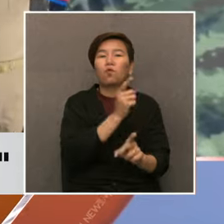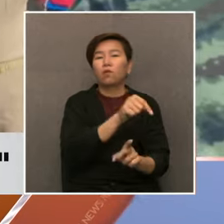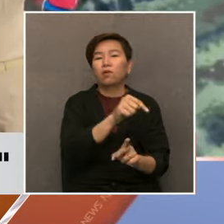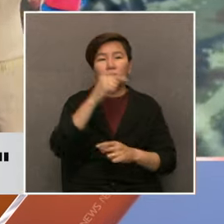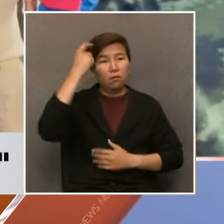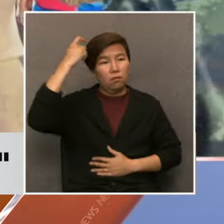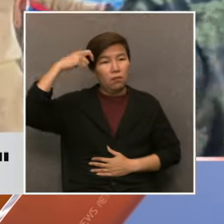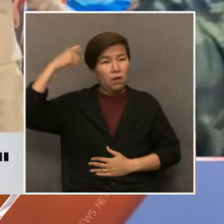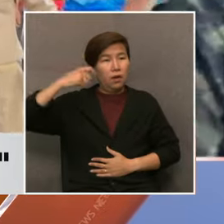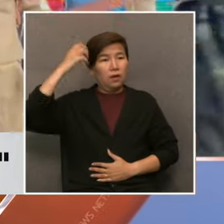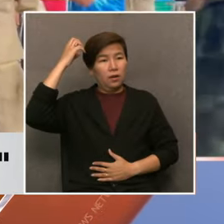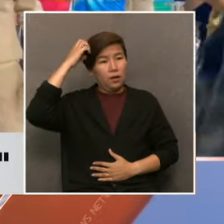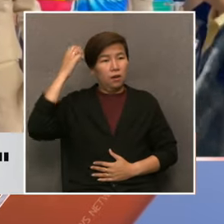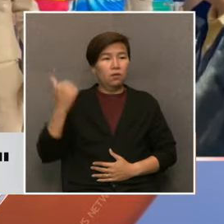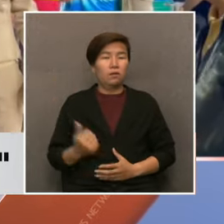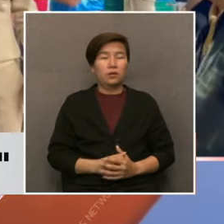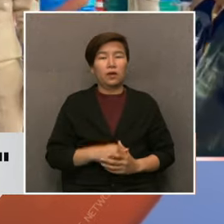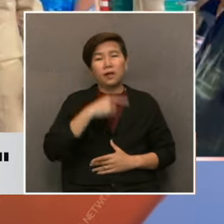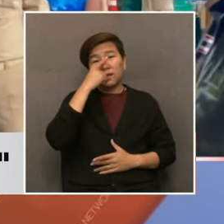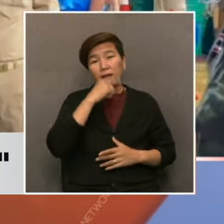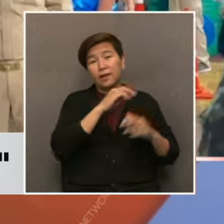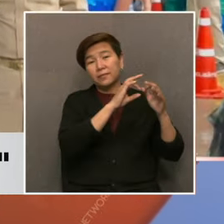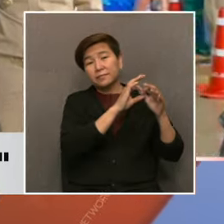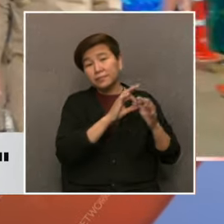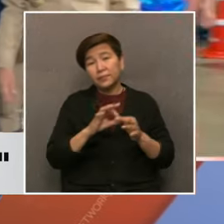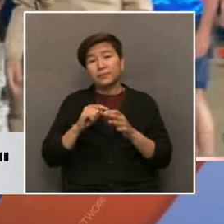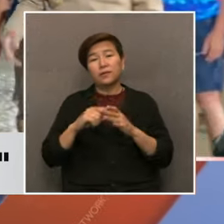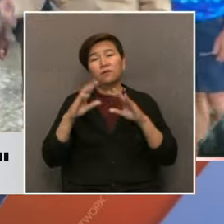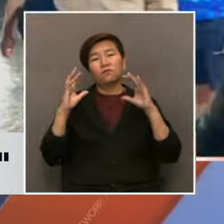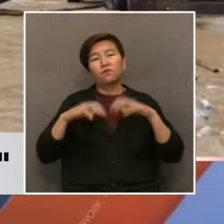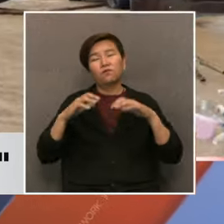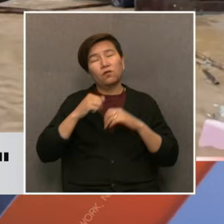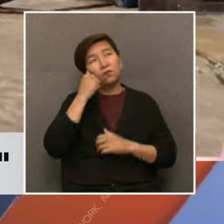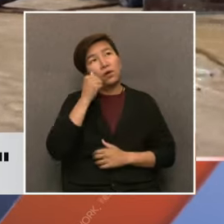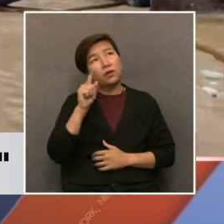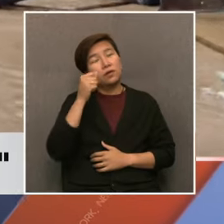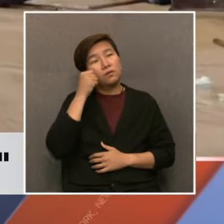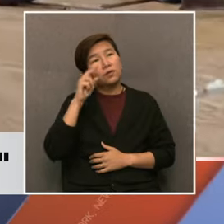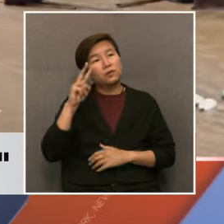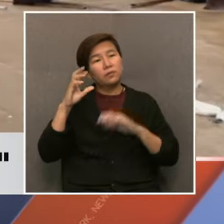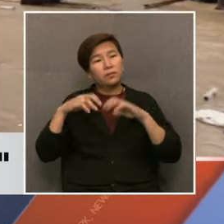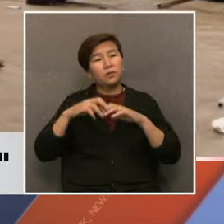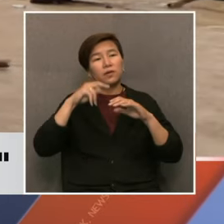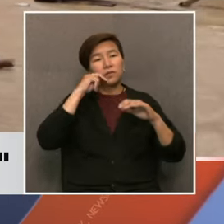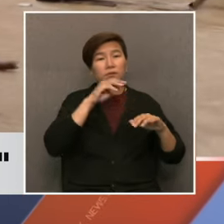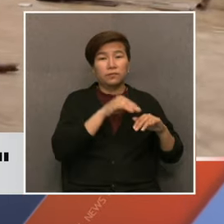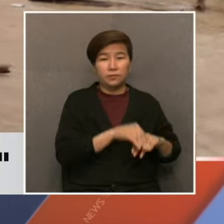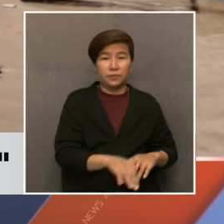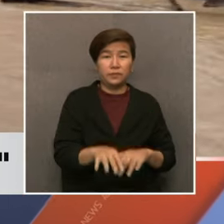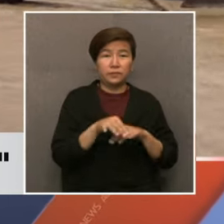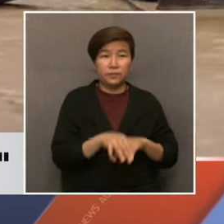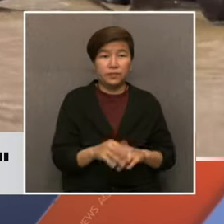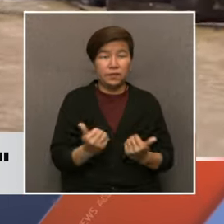ามันก็ทำให้มีฝนตกต่อเนื่องนะช่วง 2-3 วันที่ผ่านมาเนี่ยก็จะเริ่มน้ำจะเริ่มไหลนะครับตอนนี้ก็ยัง